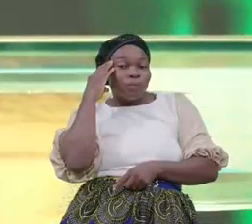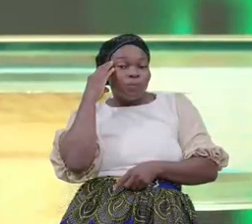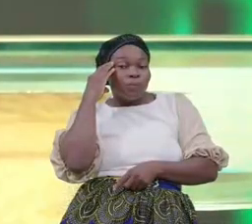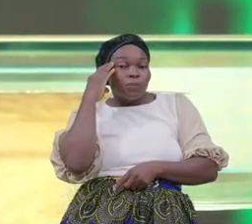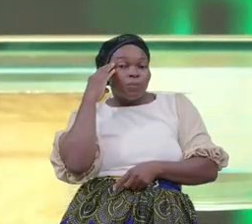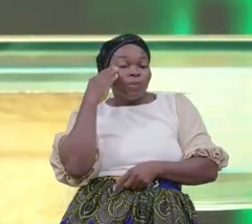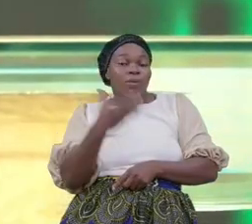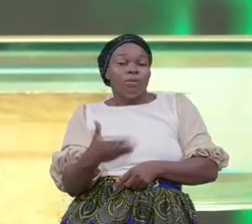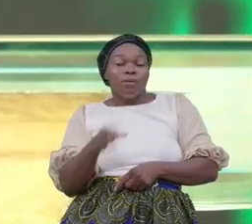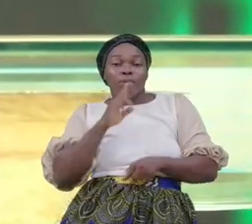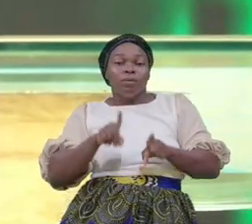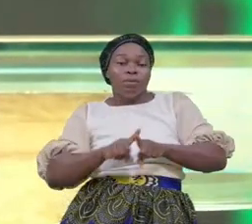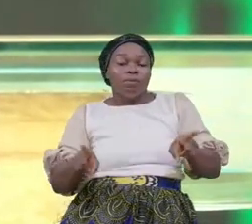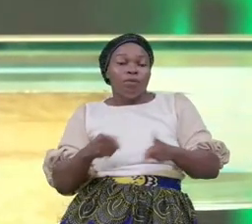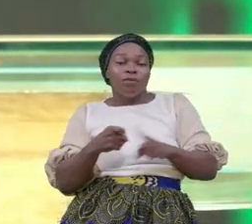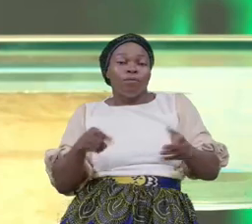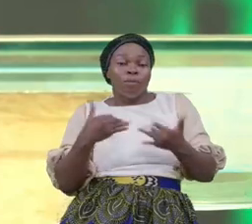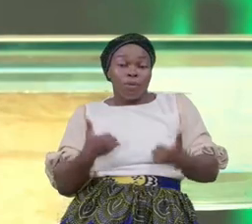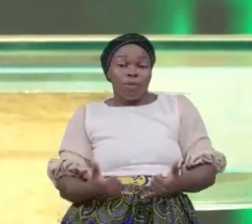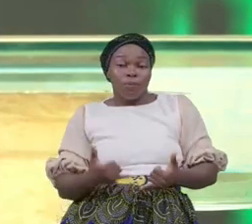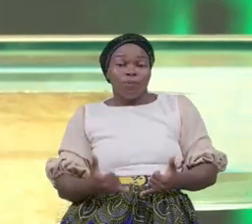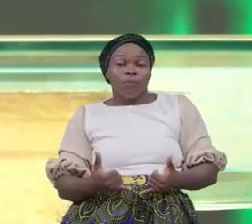Les choses sont différentes à partir de ce soir.